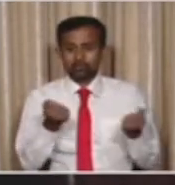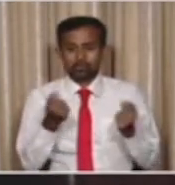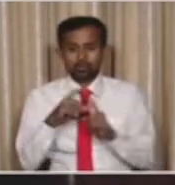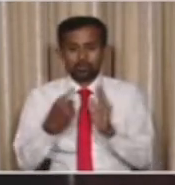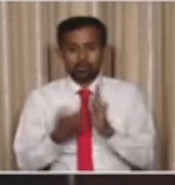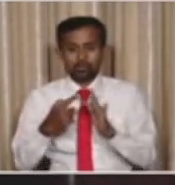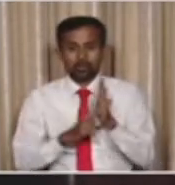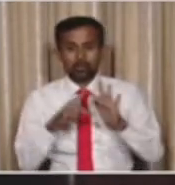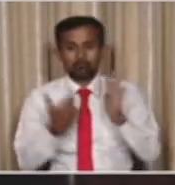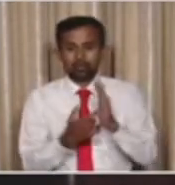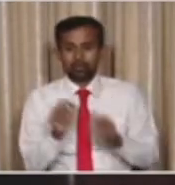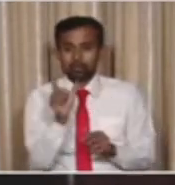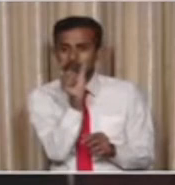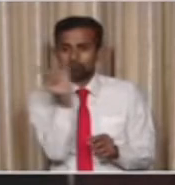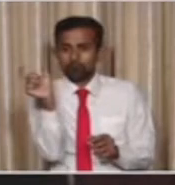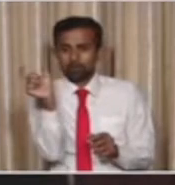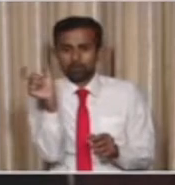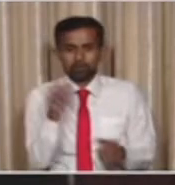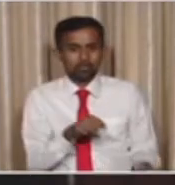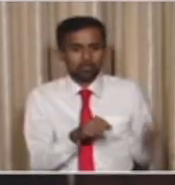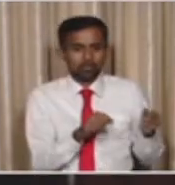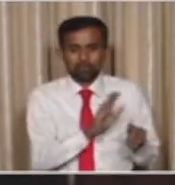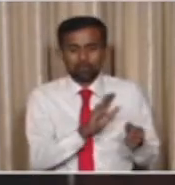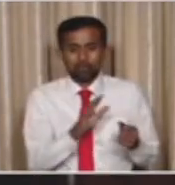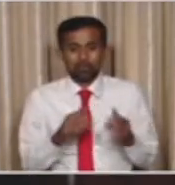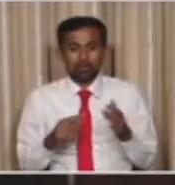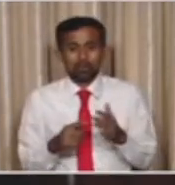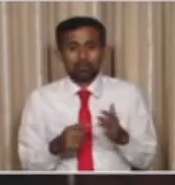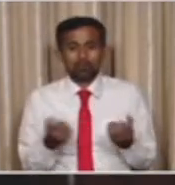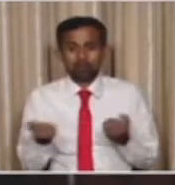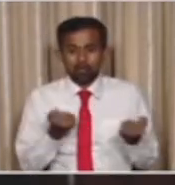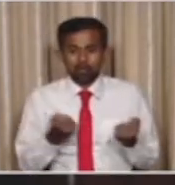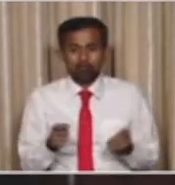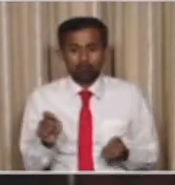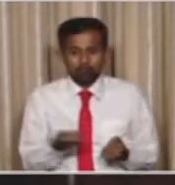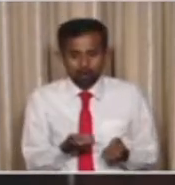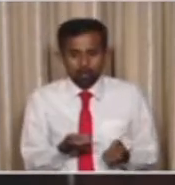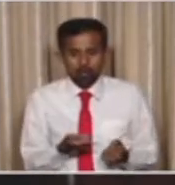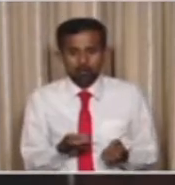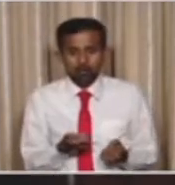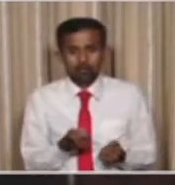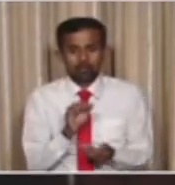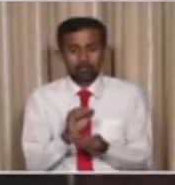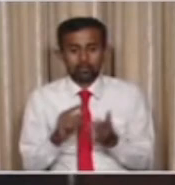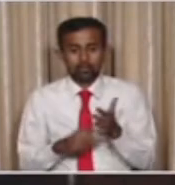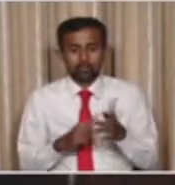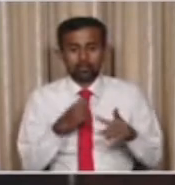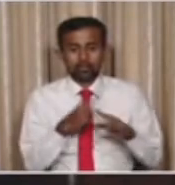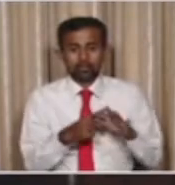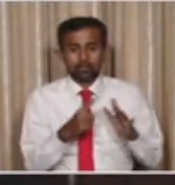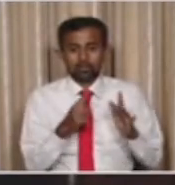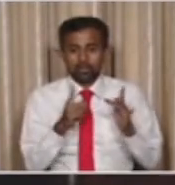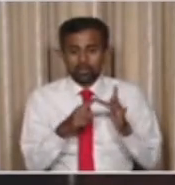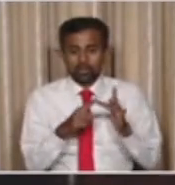කරන්නේ කොහොමද? ඒ කියන්නේ ත්‍රී වීල් එක කියන එක වෙනුවට ඒගොල්ලන්ට කාර් එකක් තියෙන ටැක්සි ඩ්‍රයිවර් කෙනෙක් අපි මේ